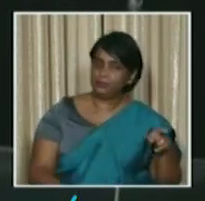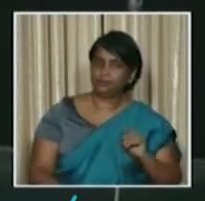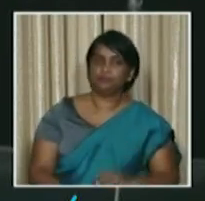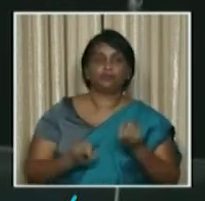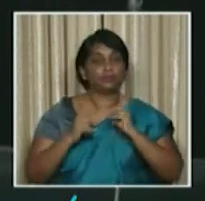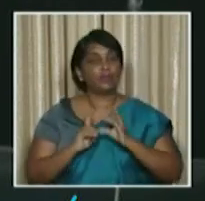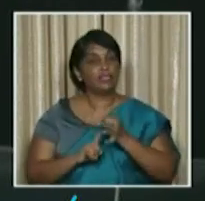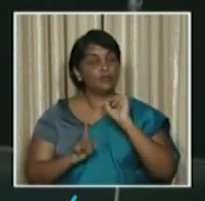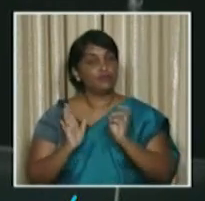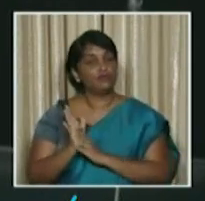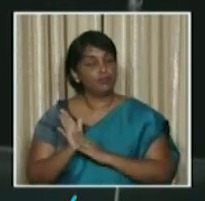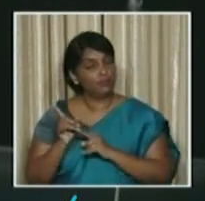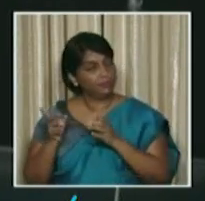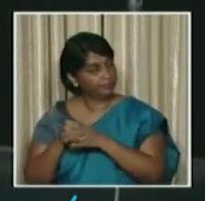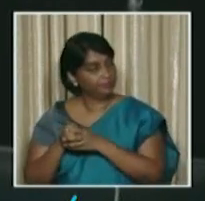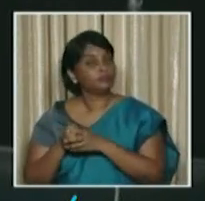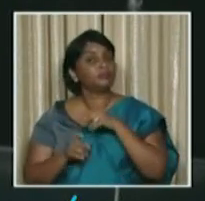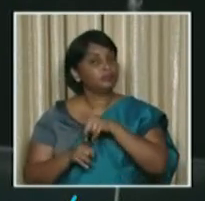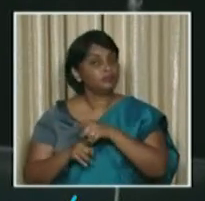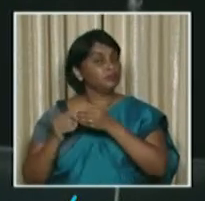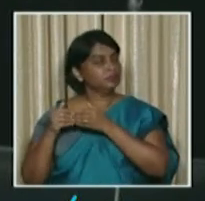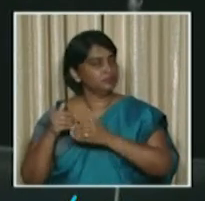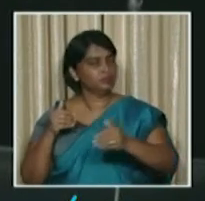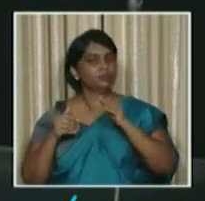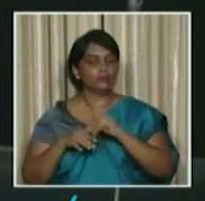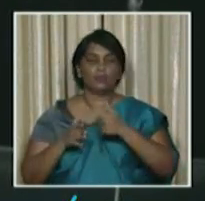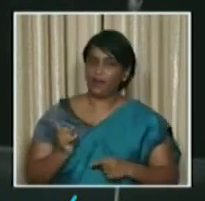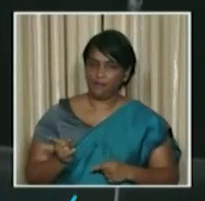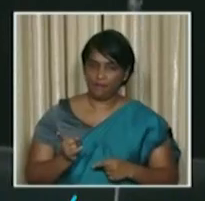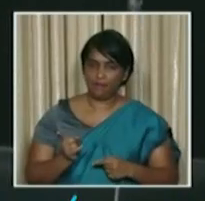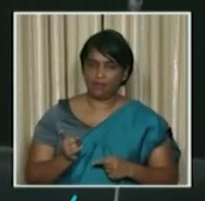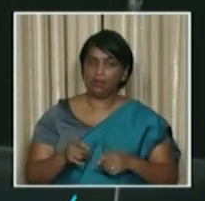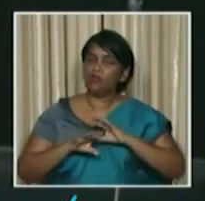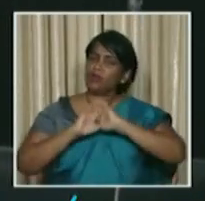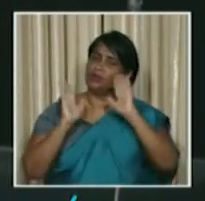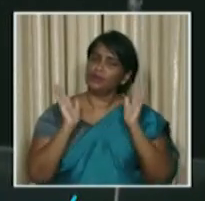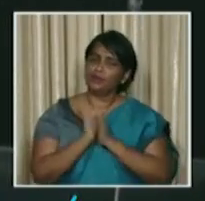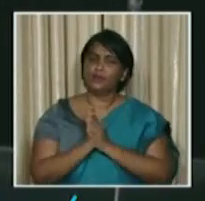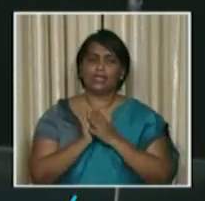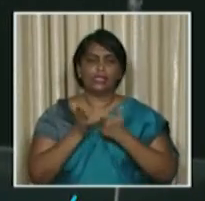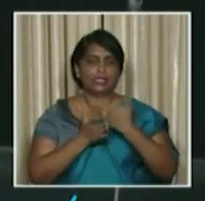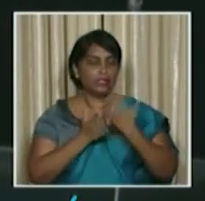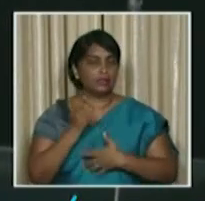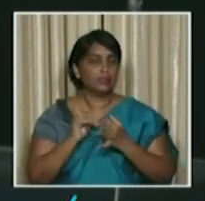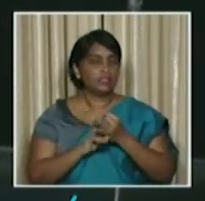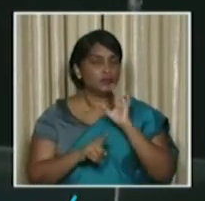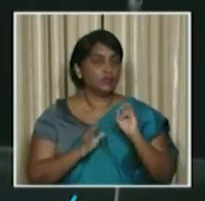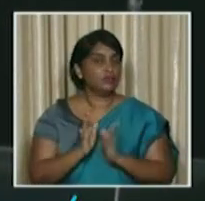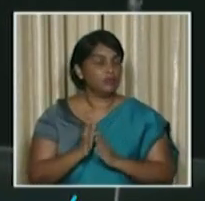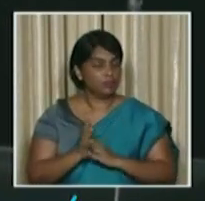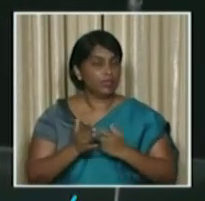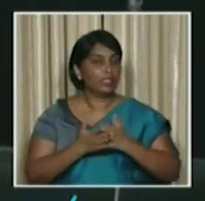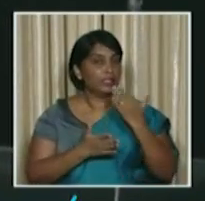පස්සේ ජනාධිපති කොමිෂමක් පත් කළා. එම වකවානුව තුල ඒකේ වාර්තාවක් තිබෙනවා. මේ සිළුම වාර්තා ජනාධිපති කොමිෂමකින්